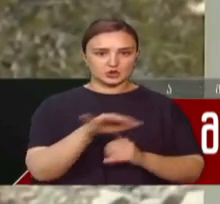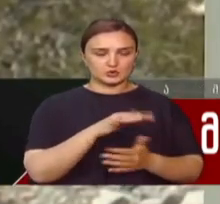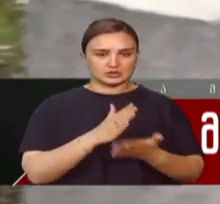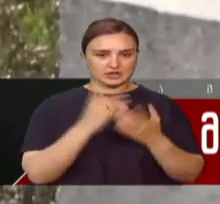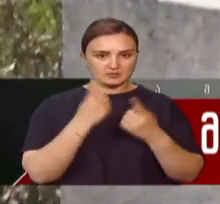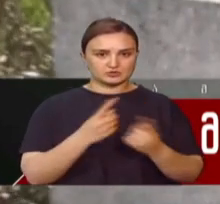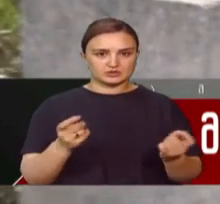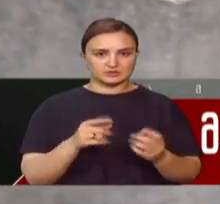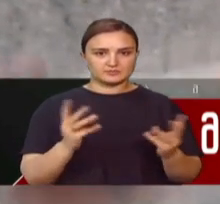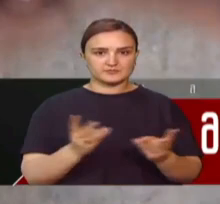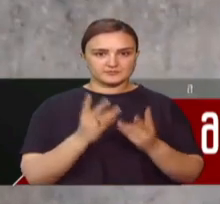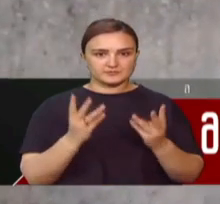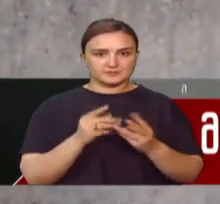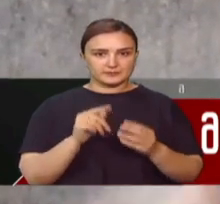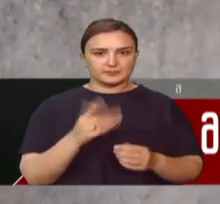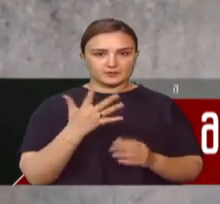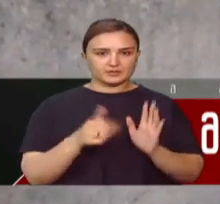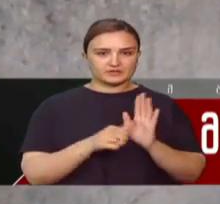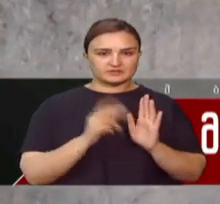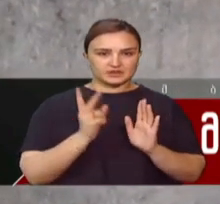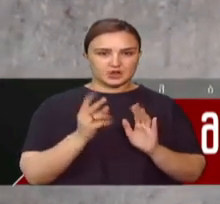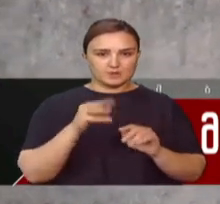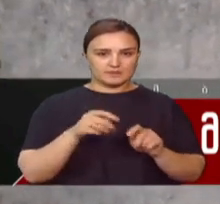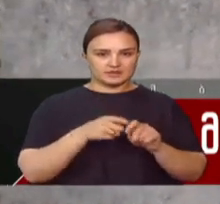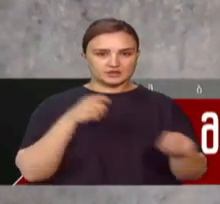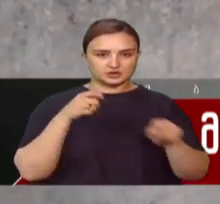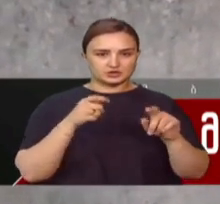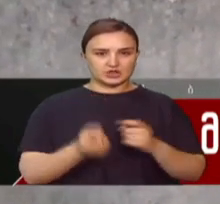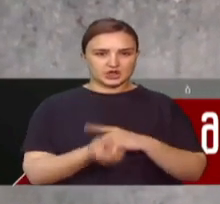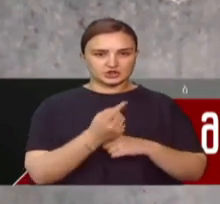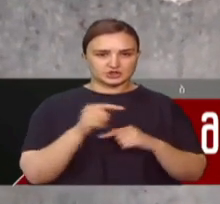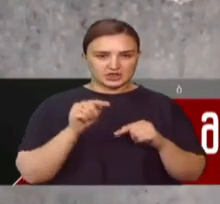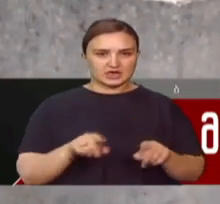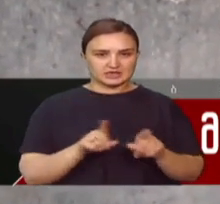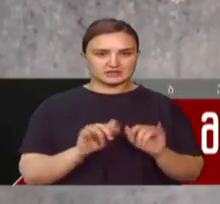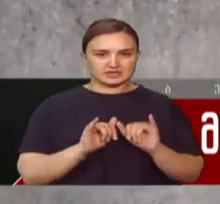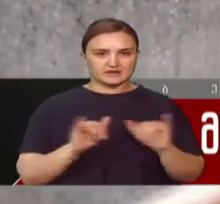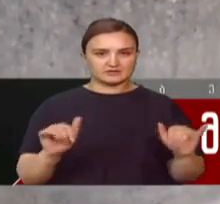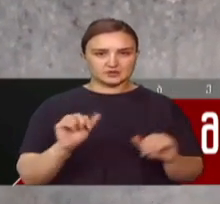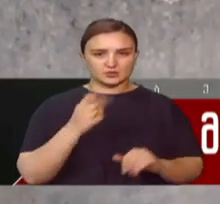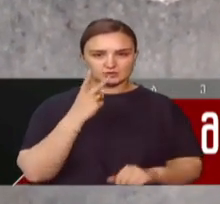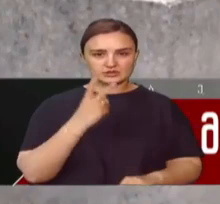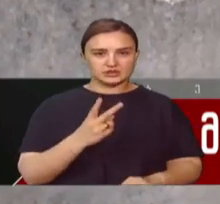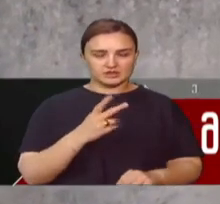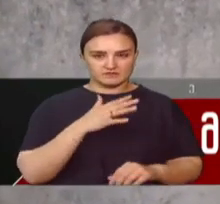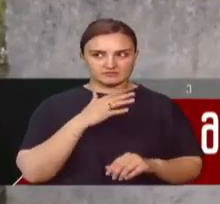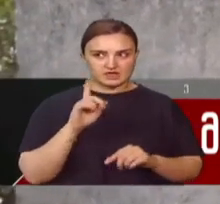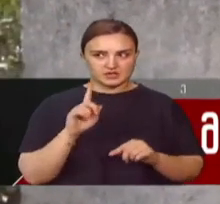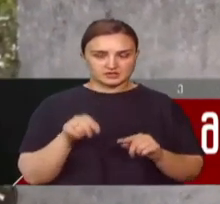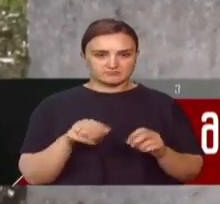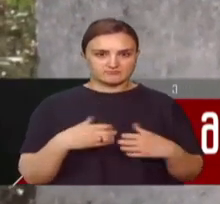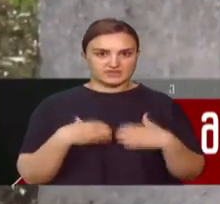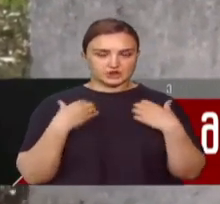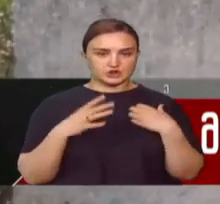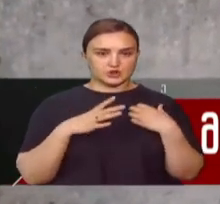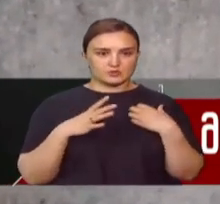გამოცხადებული. ხანძარი აქედან 5-6 კილომეტრში გაჩნდა, შემდეგ აქაც გავრცელდა და როგორც ხედავთ, დიდი კვალი დატოვა. საშინელება